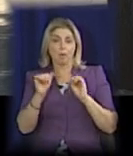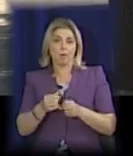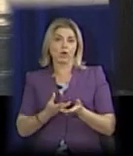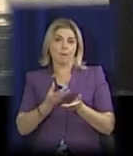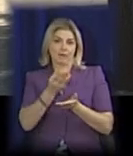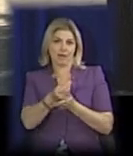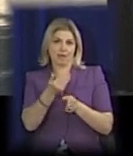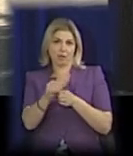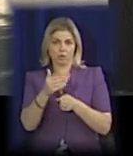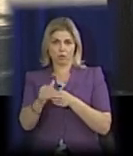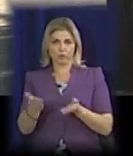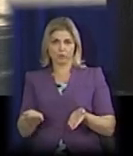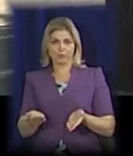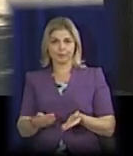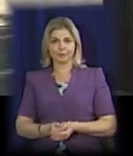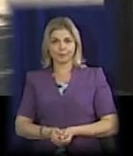розстрочку.